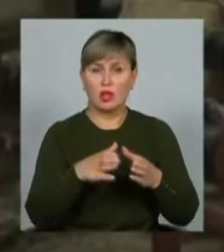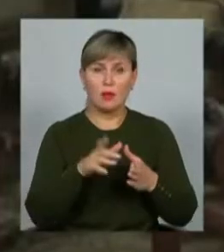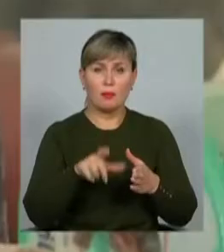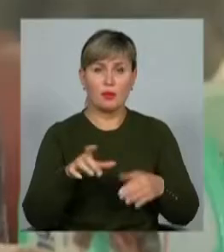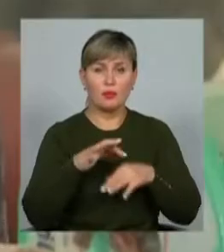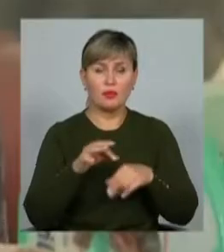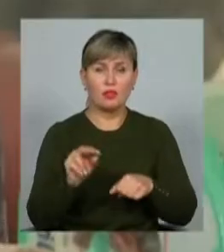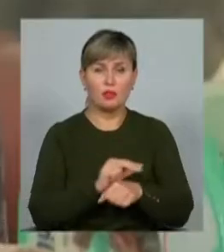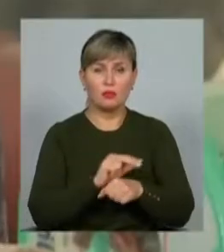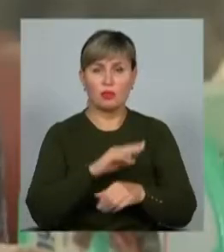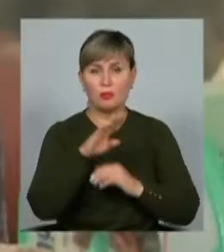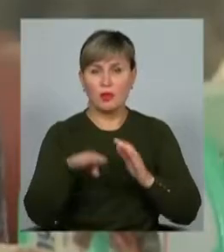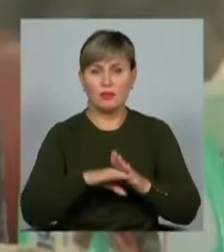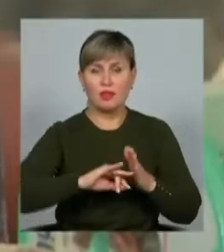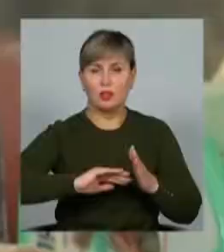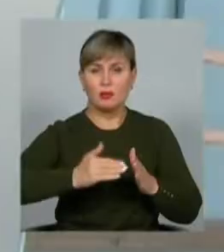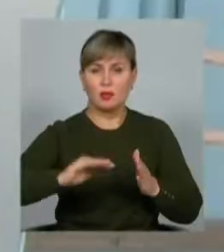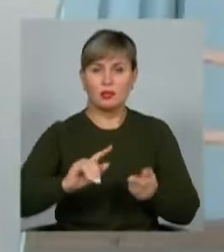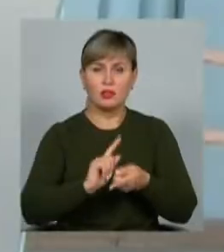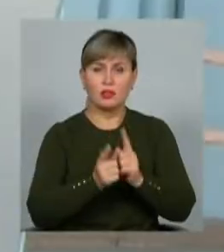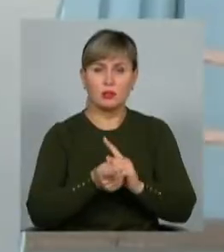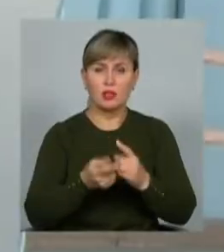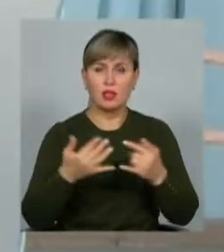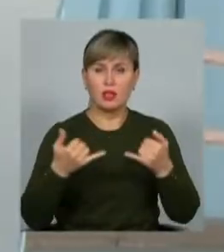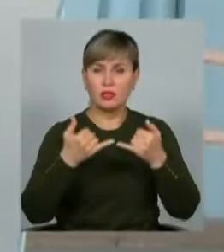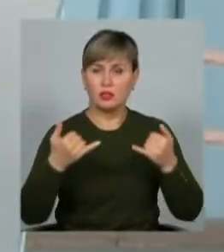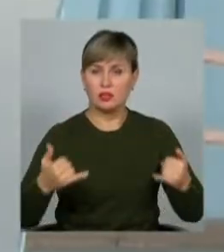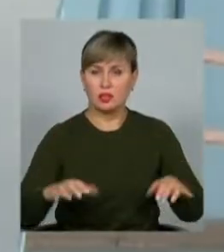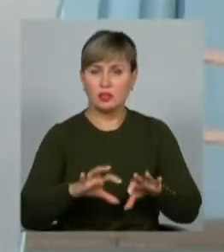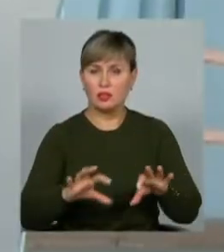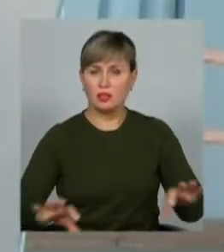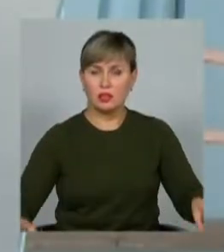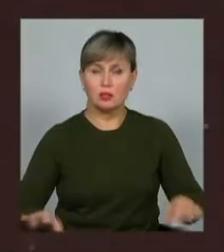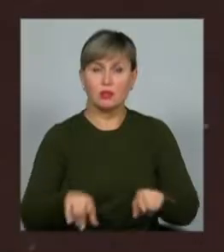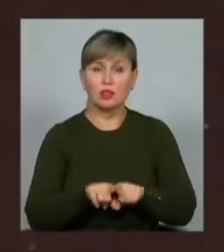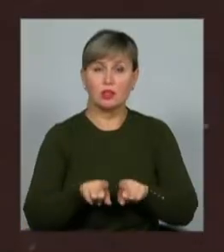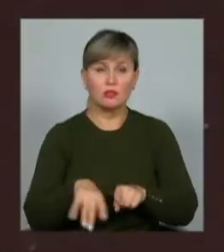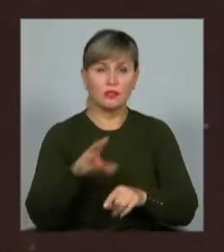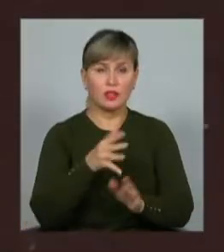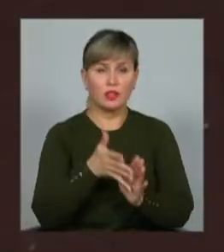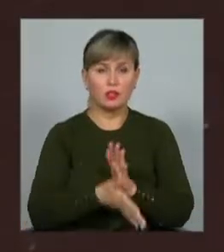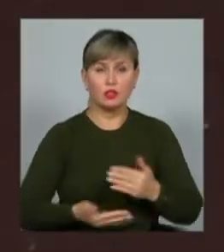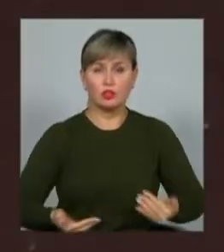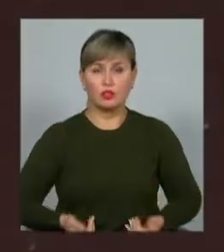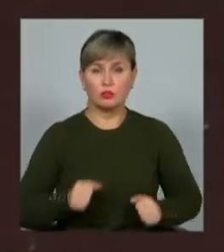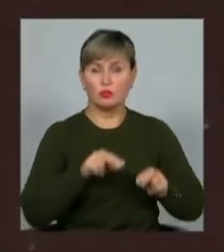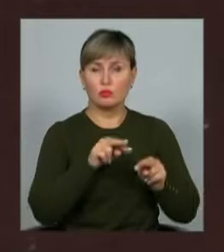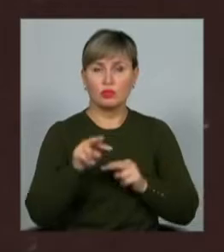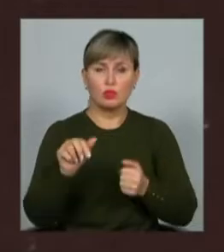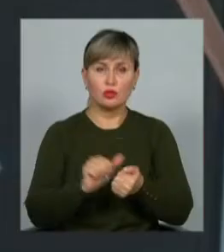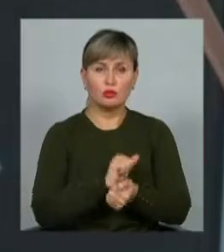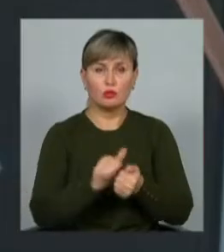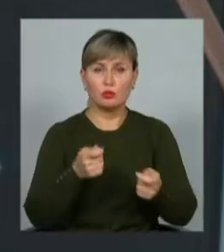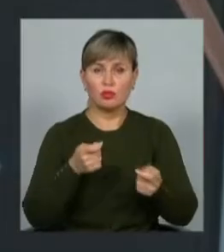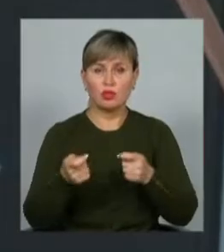провели ремонт подвала и подъездов, заменили инженерные сети и систему отопления. Все расходы жители могут отследить в документах